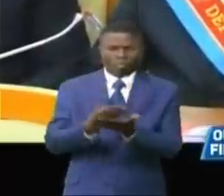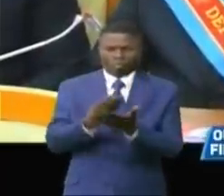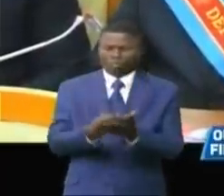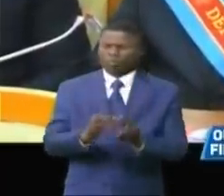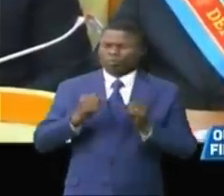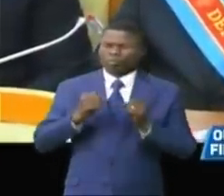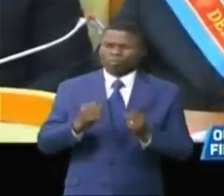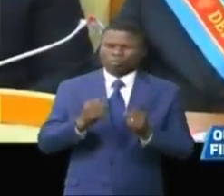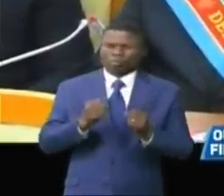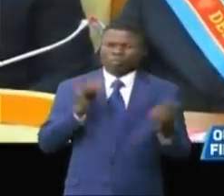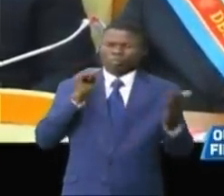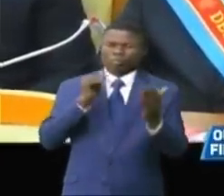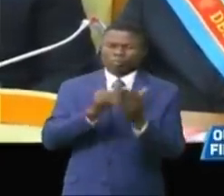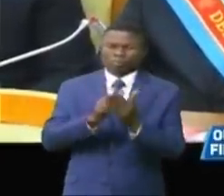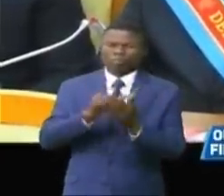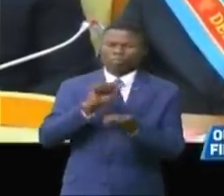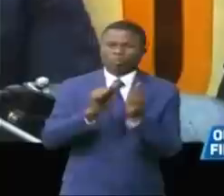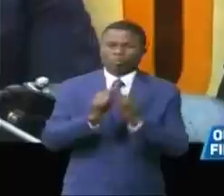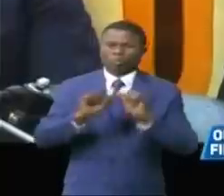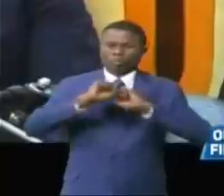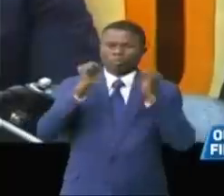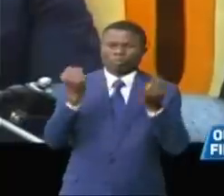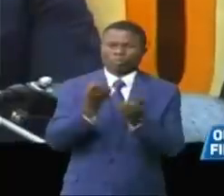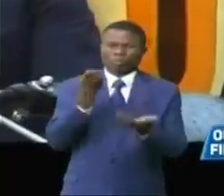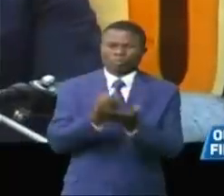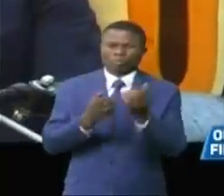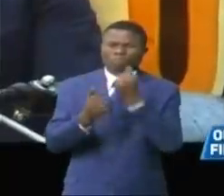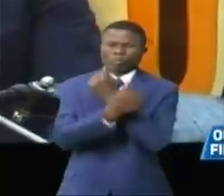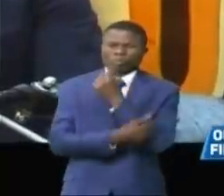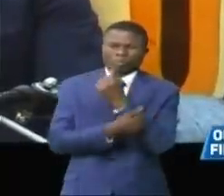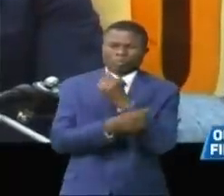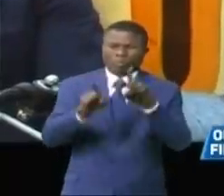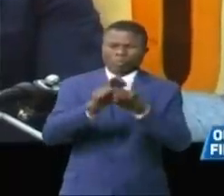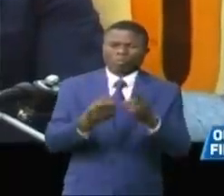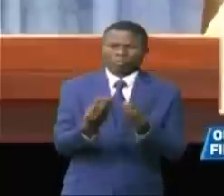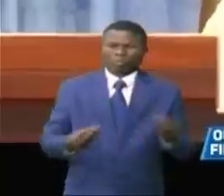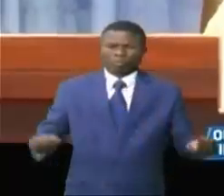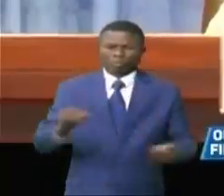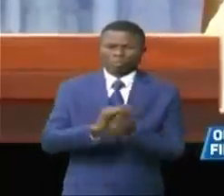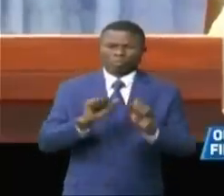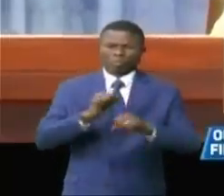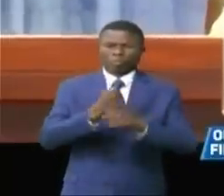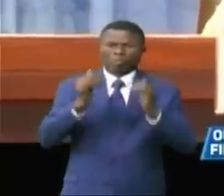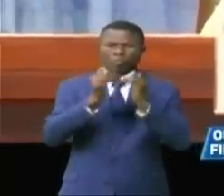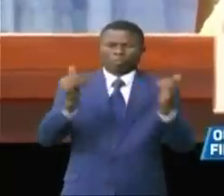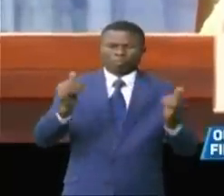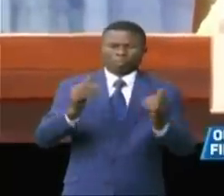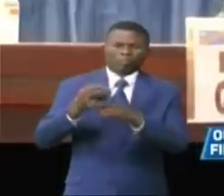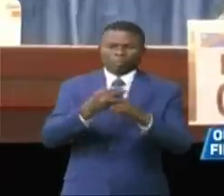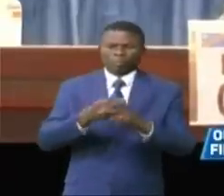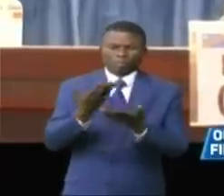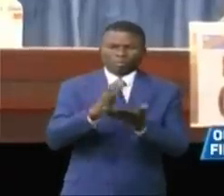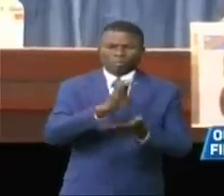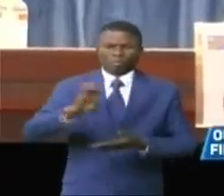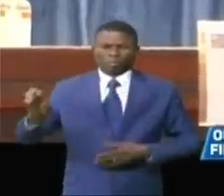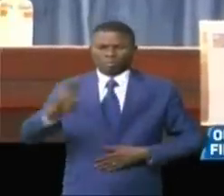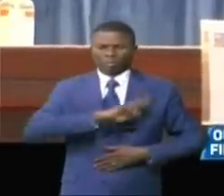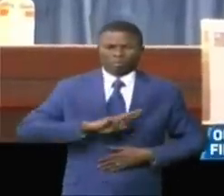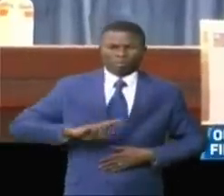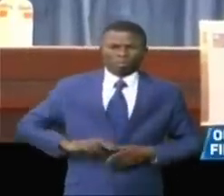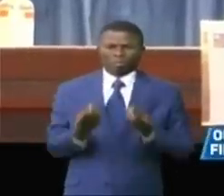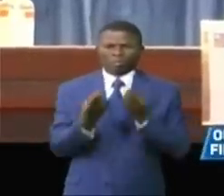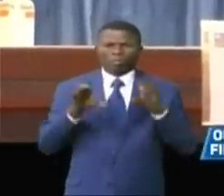conséquent face à la situation socio-économique du pays et la résolution de rétablir la paix et la sécurité dans l'est de la